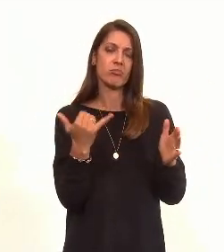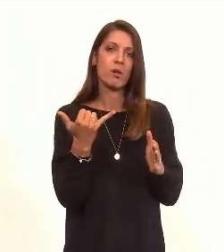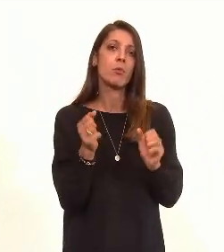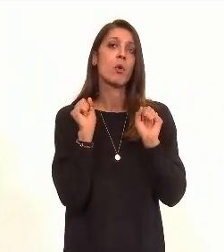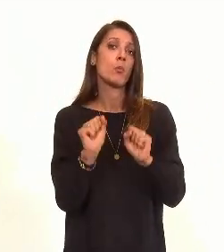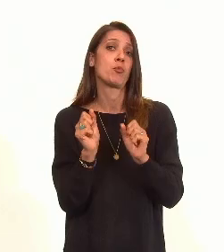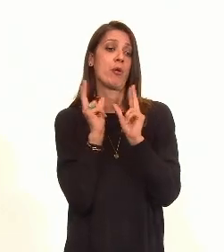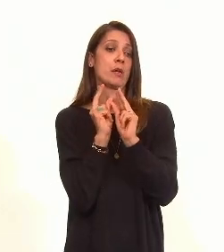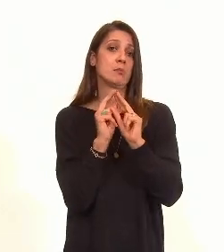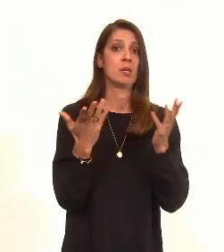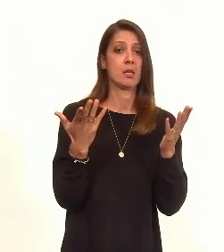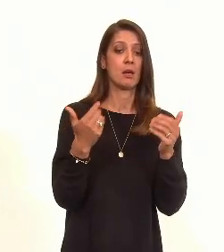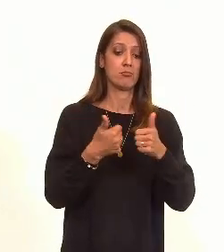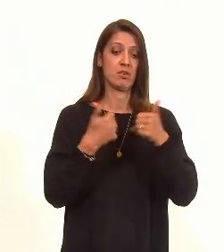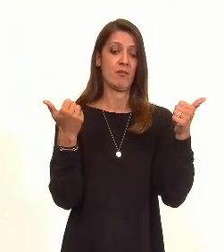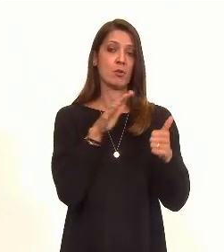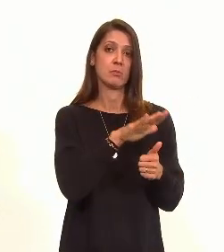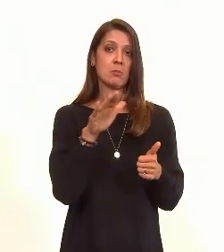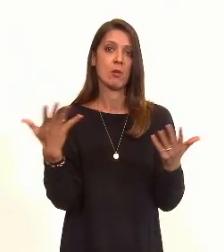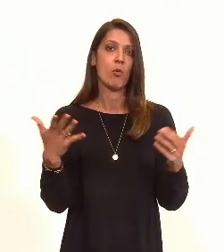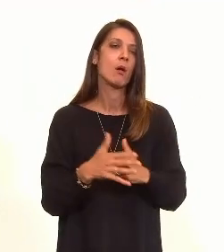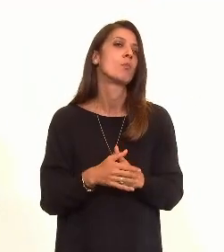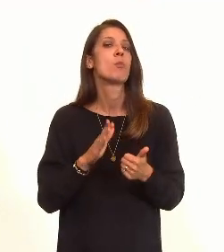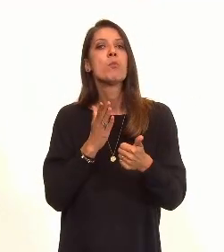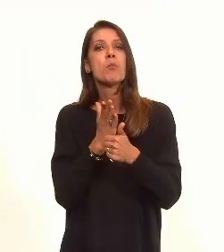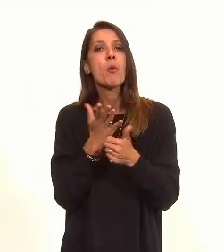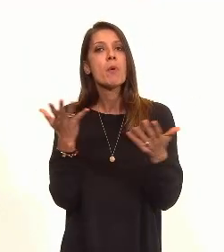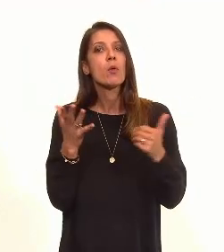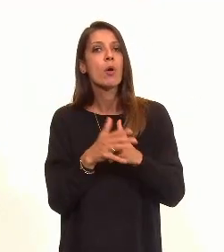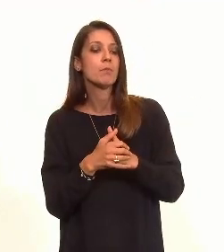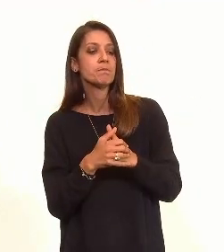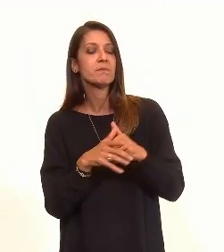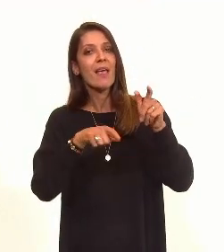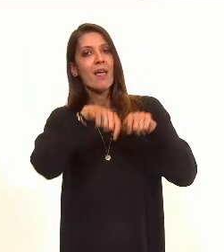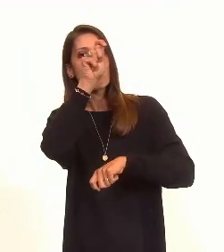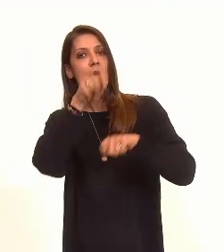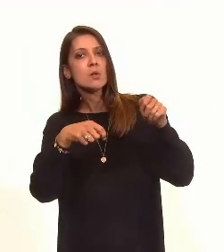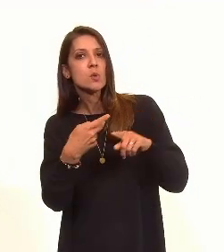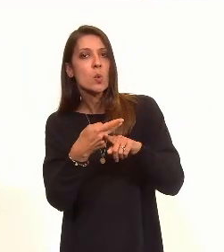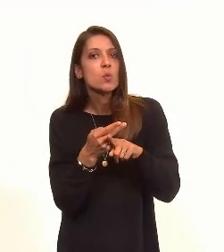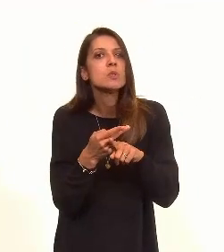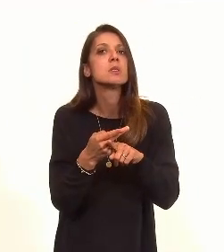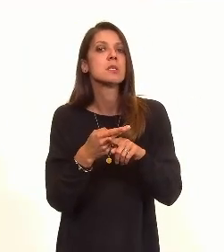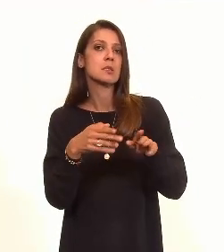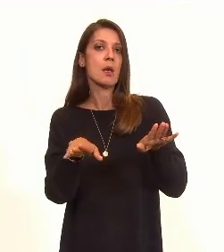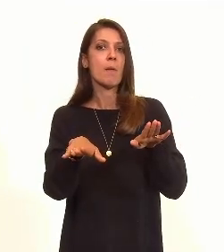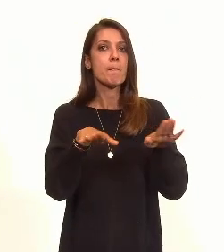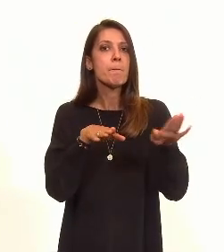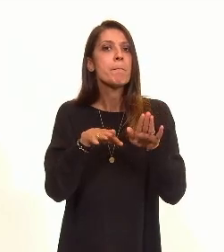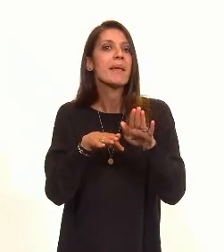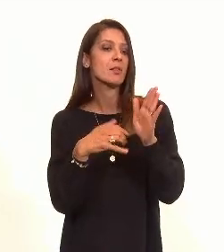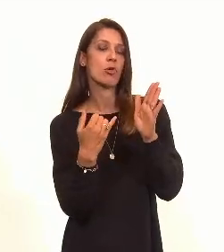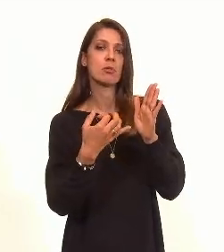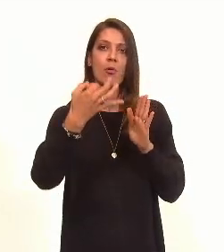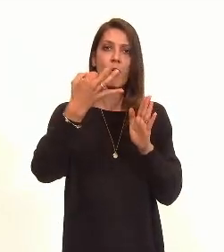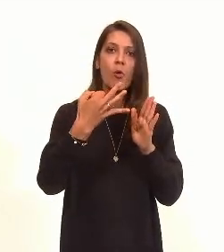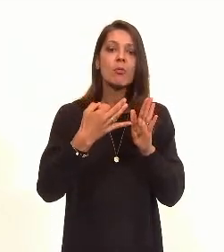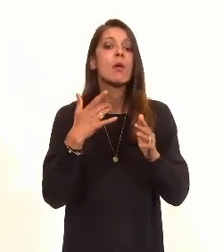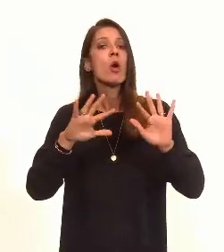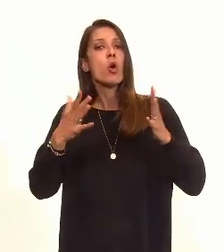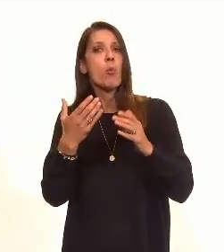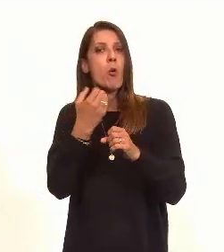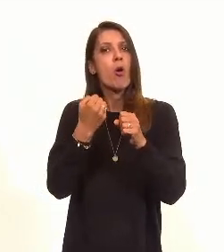différences importantes à avoir. Déjà, les outils d'évaluation, les méthodes de cotation, les méthodes d'élaboration du plan d'aide,